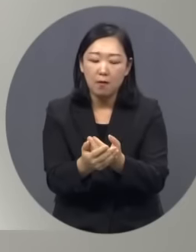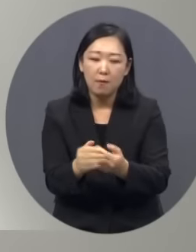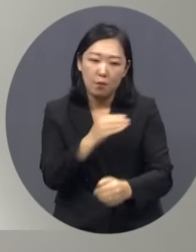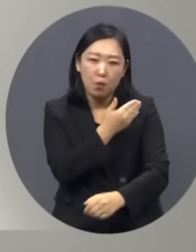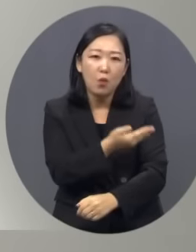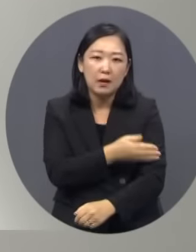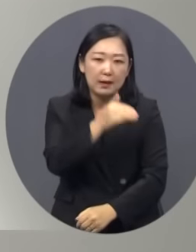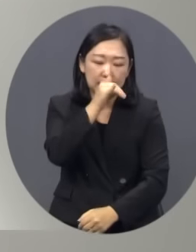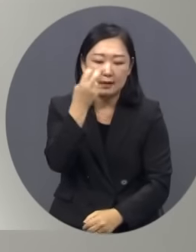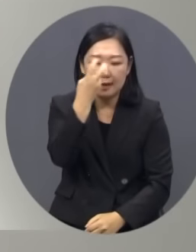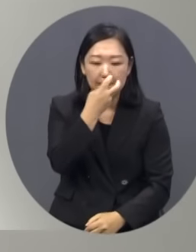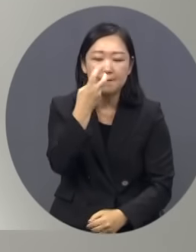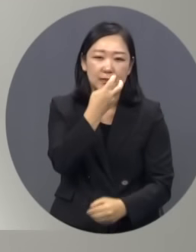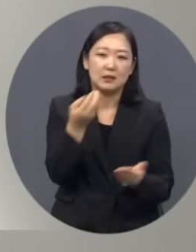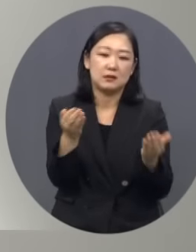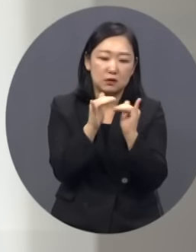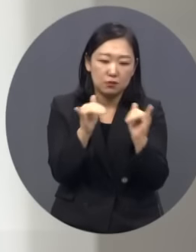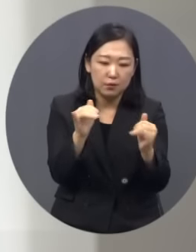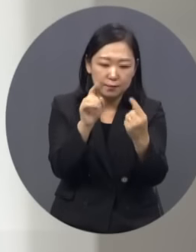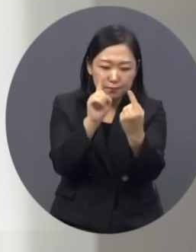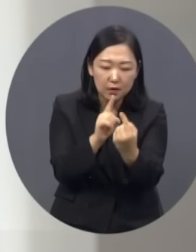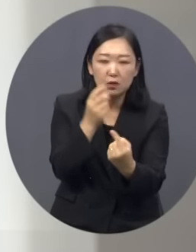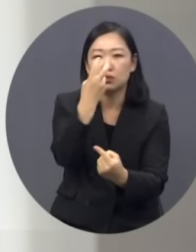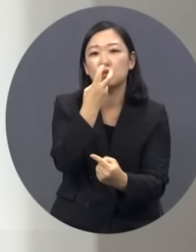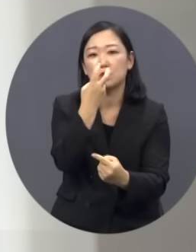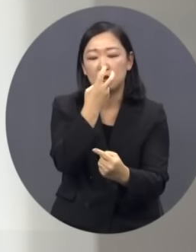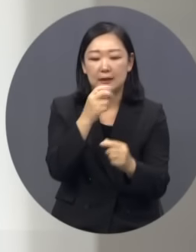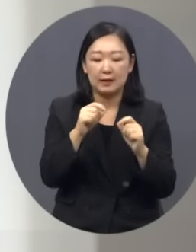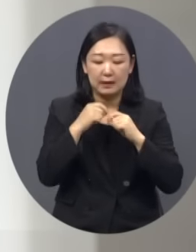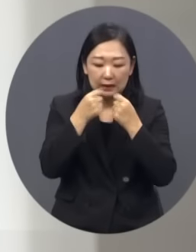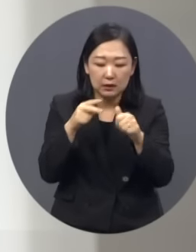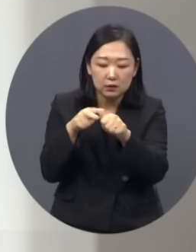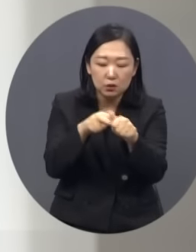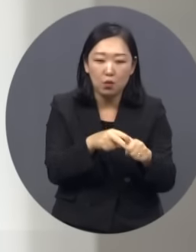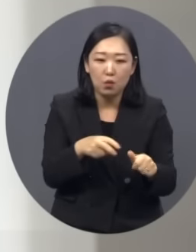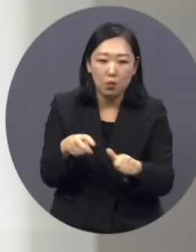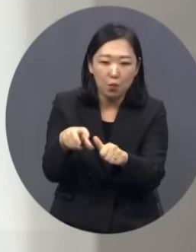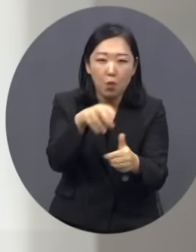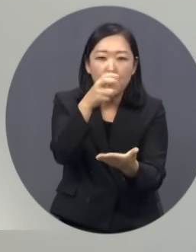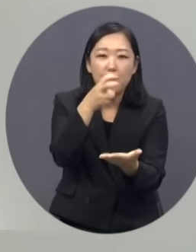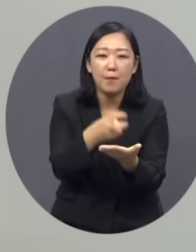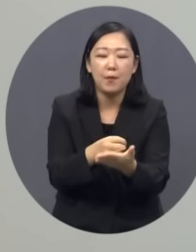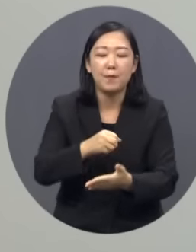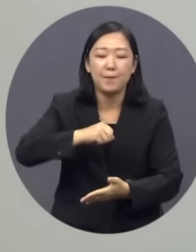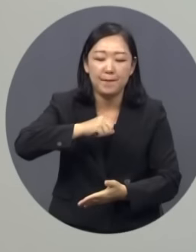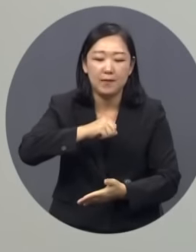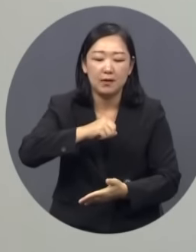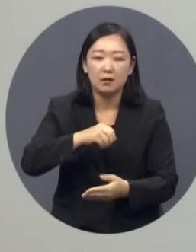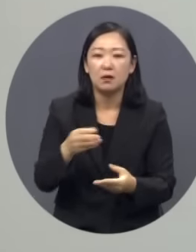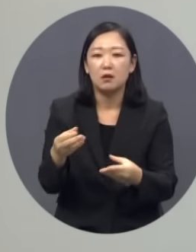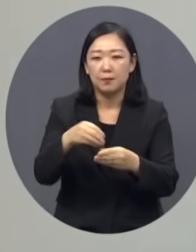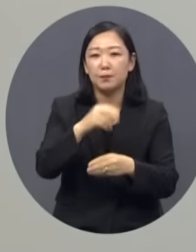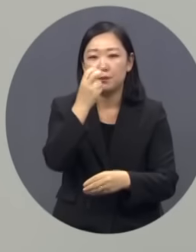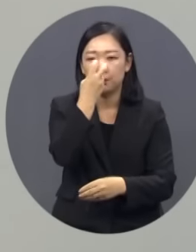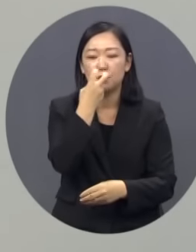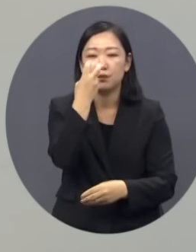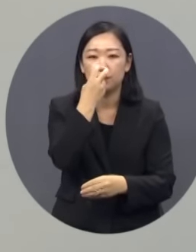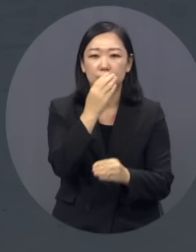감사계 직원 등을 대상으로 수사 중이며 개인정보 보호법 위반혐의 적용을 검토하고 있는 것으로